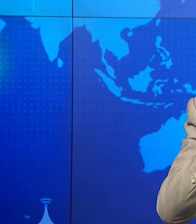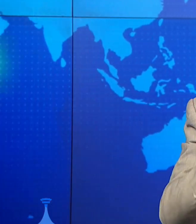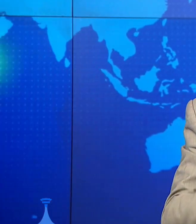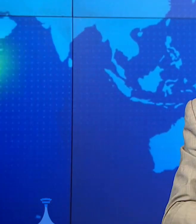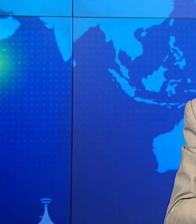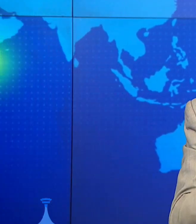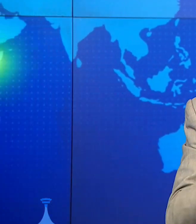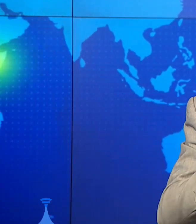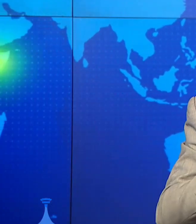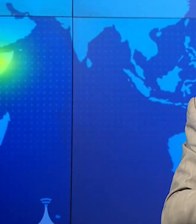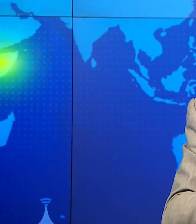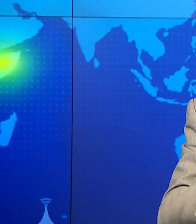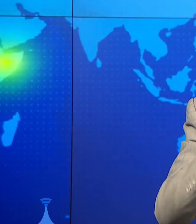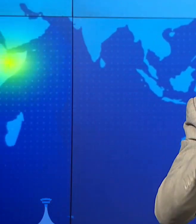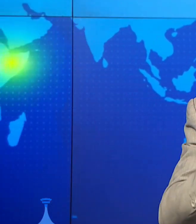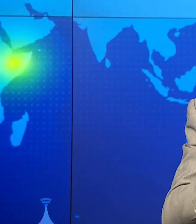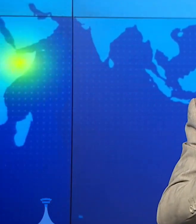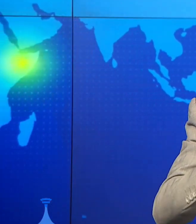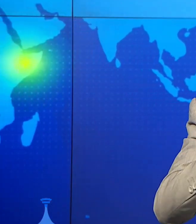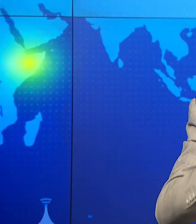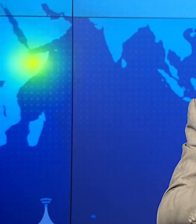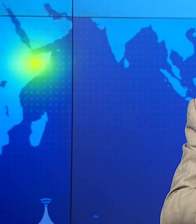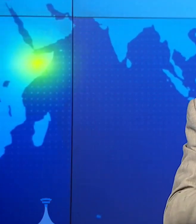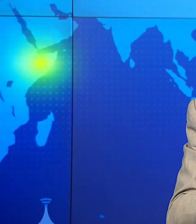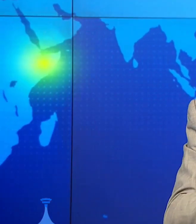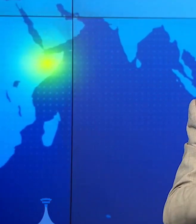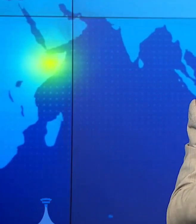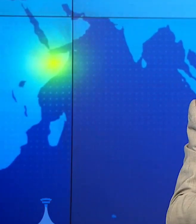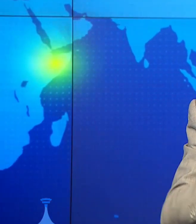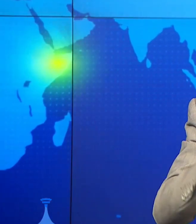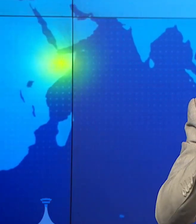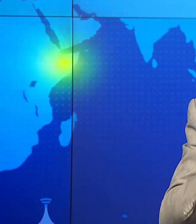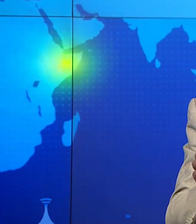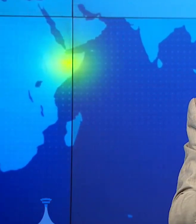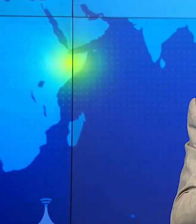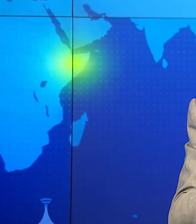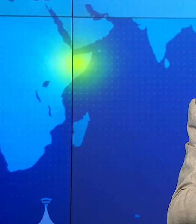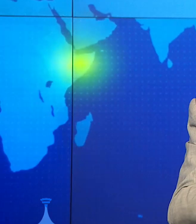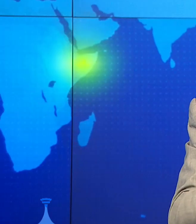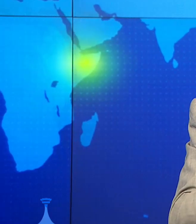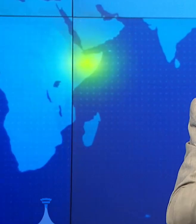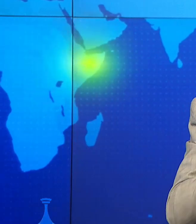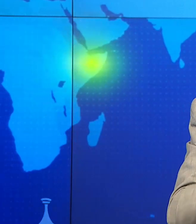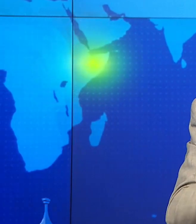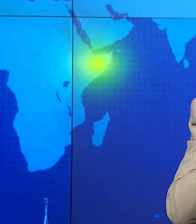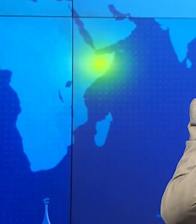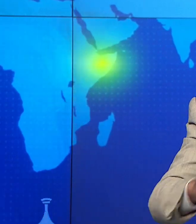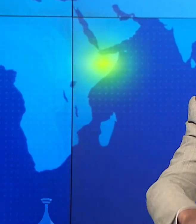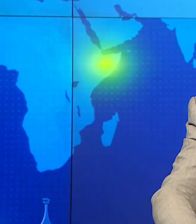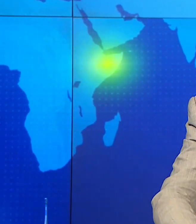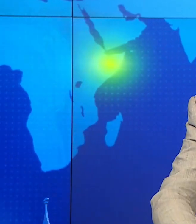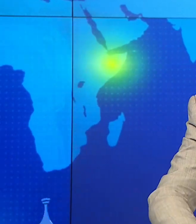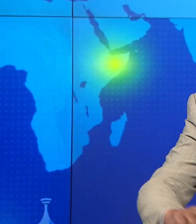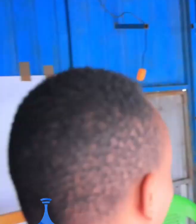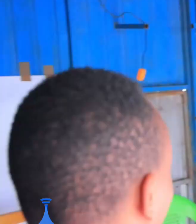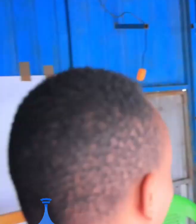ክልል አርባ ምንጭ ከተማ ጫሞ ካምፓስ ምዝገባ ጣቢያ ተገኝተው ካርድ በወሰዱበት ወቅት ነው።